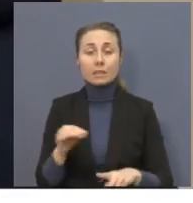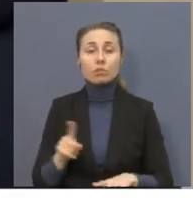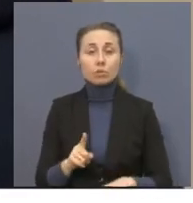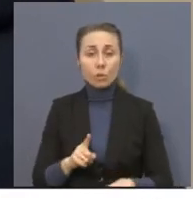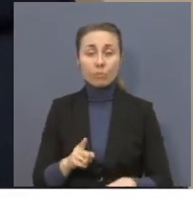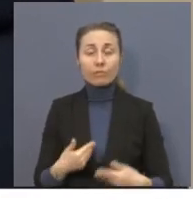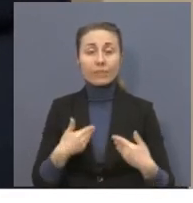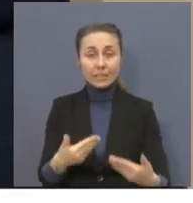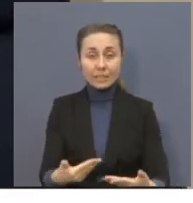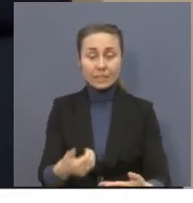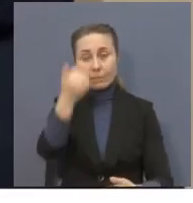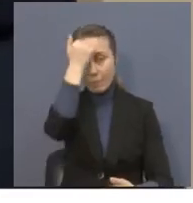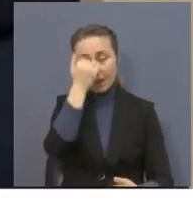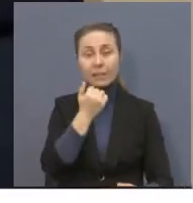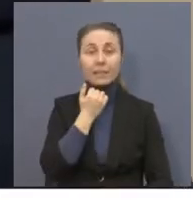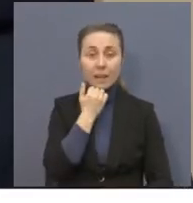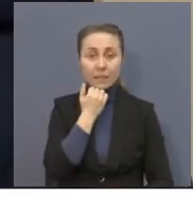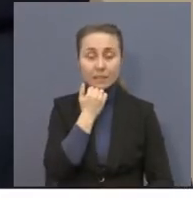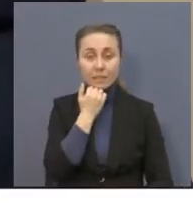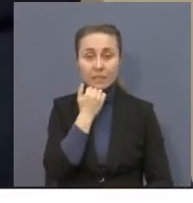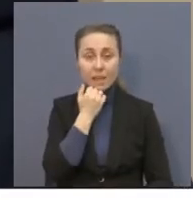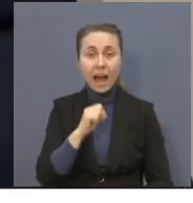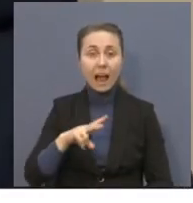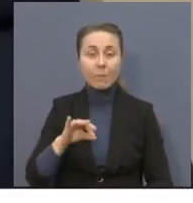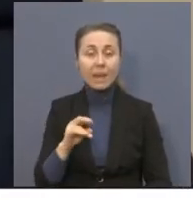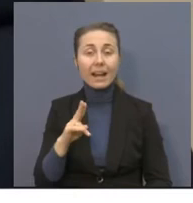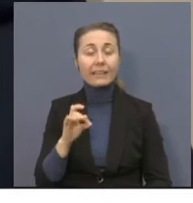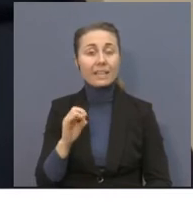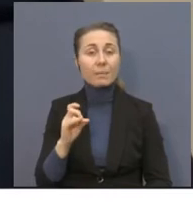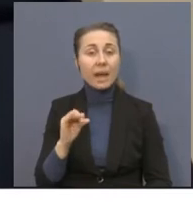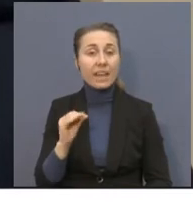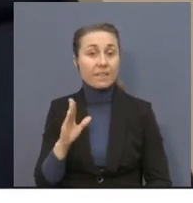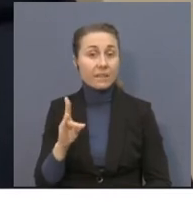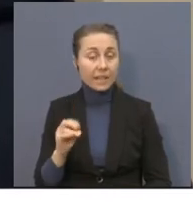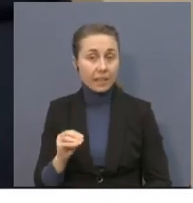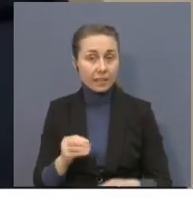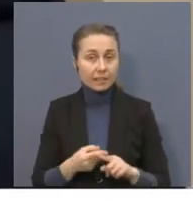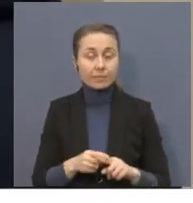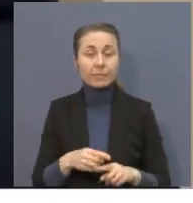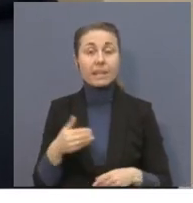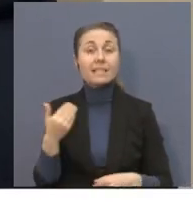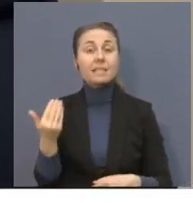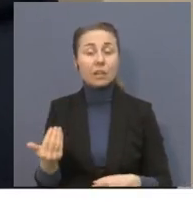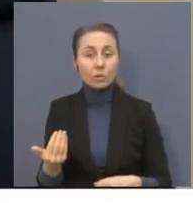чтобы выразить благодарность Алме Кадырбаевне за